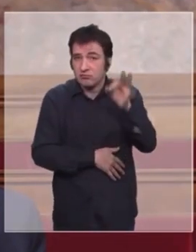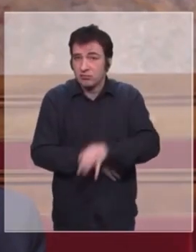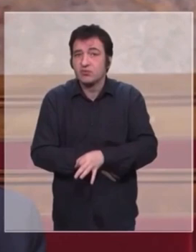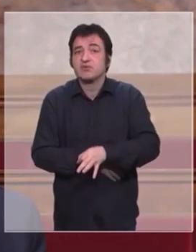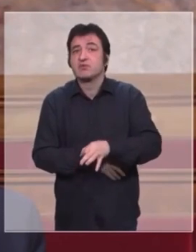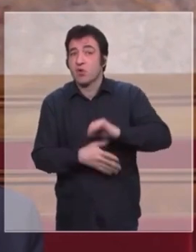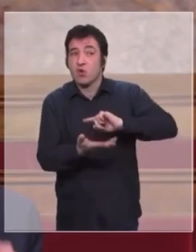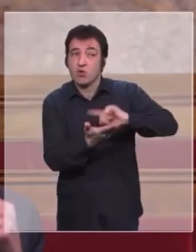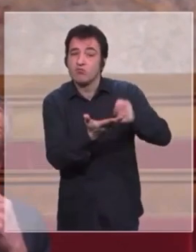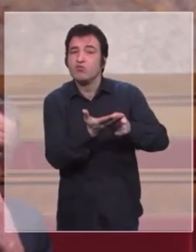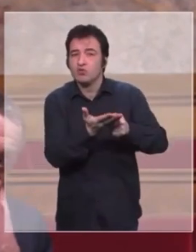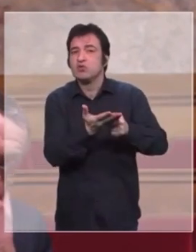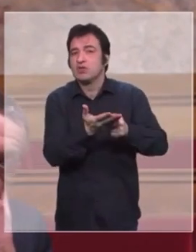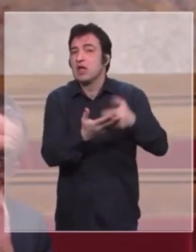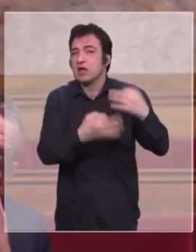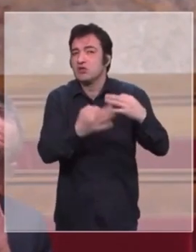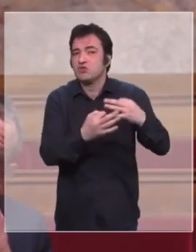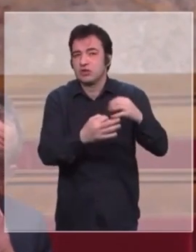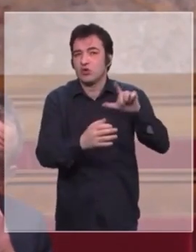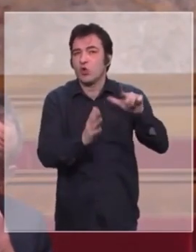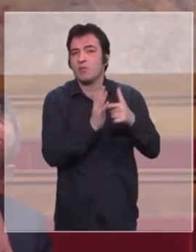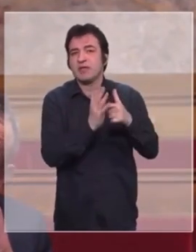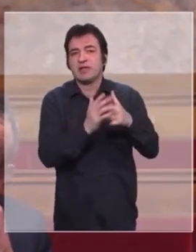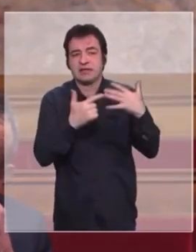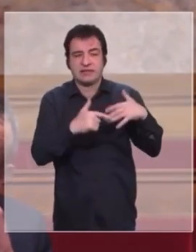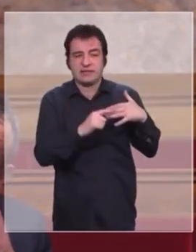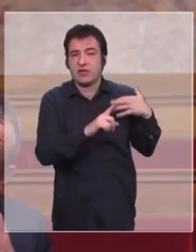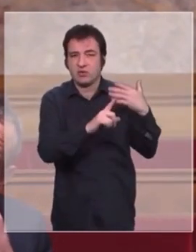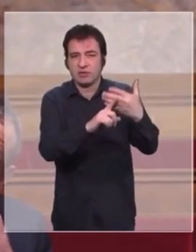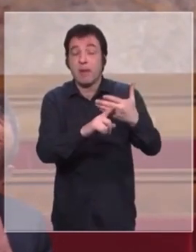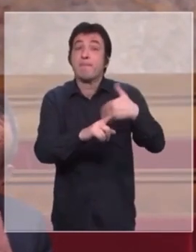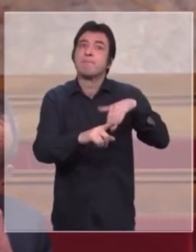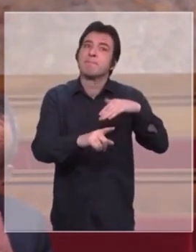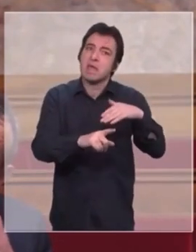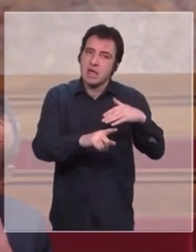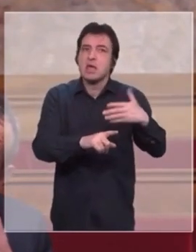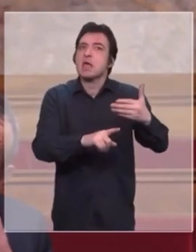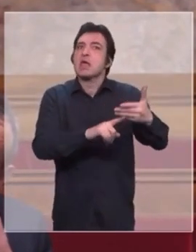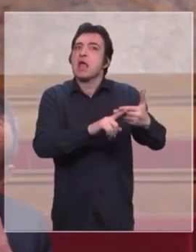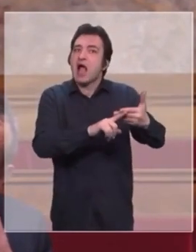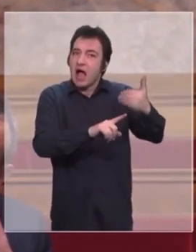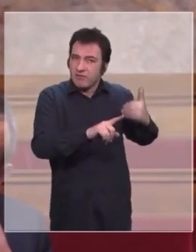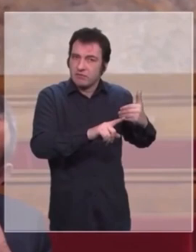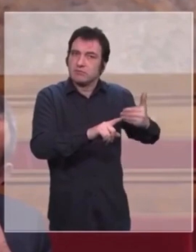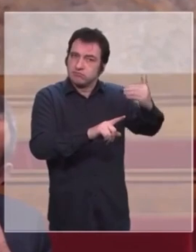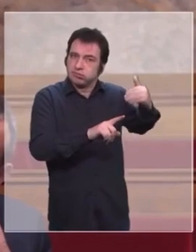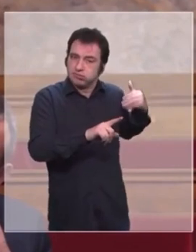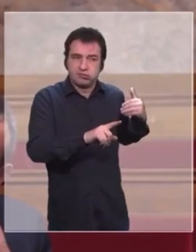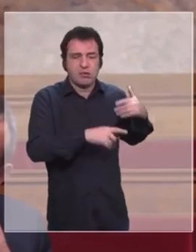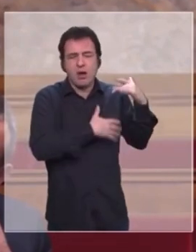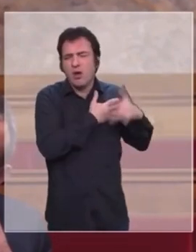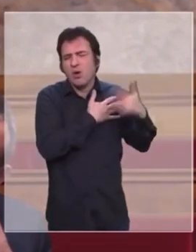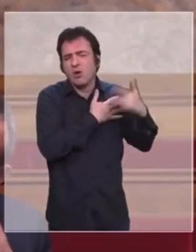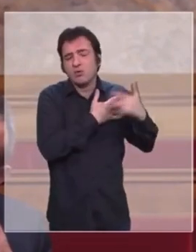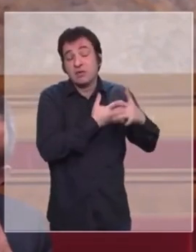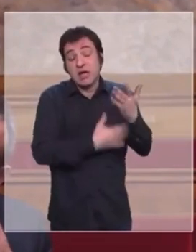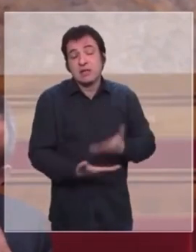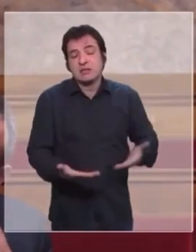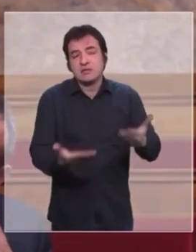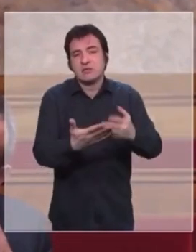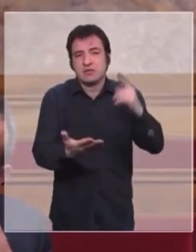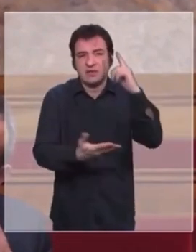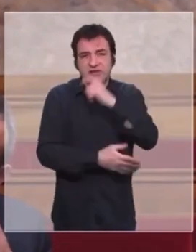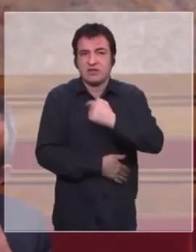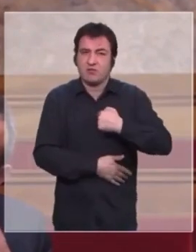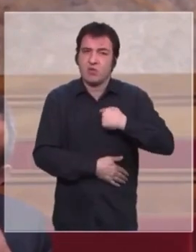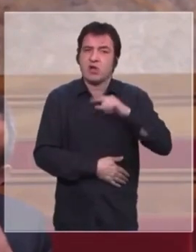depuis 2017. Mais le retard accumulé depuis des décennies se traduit par des situations difficiles. J'ai passé